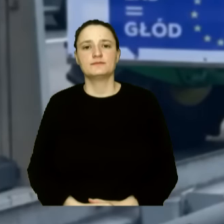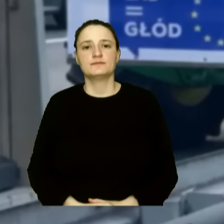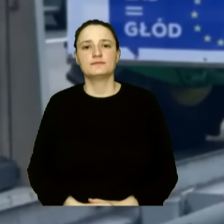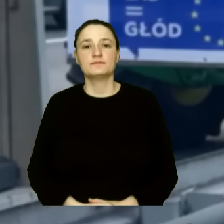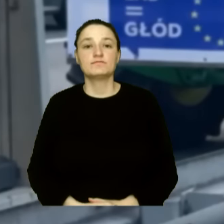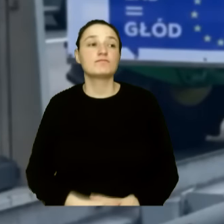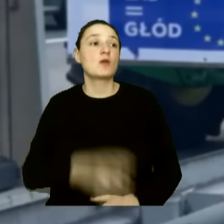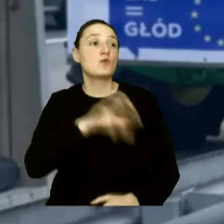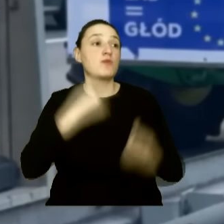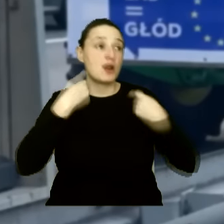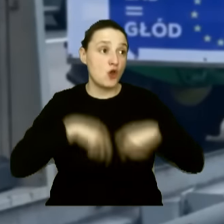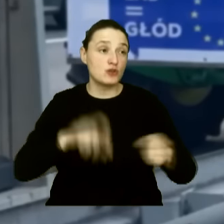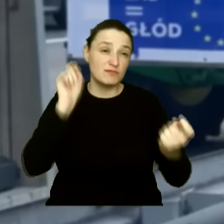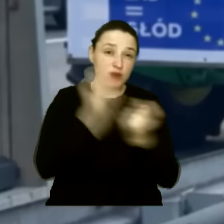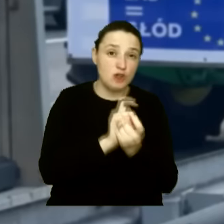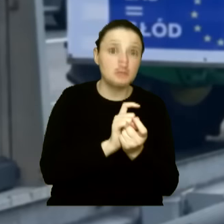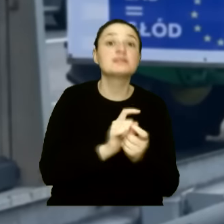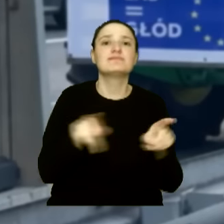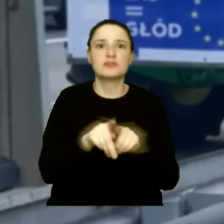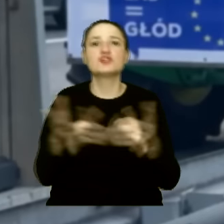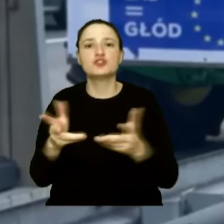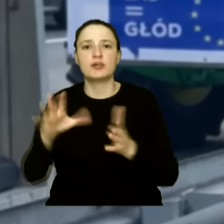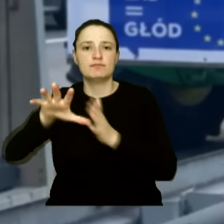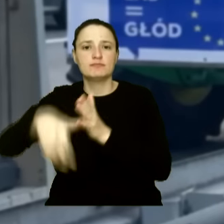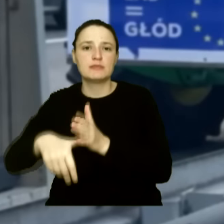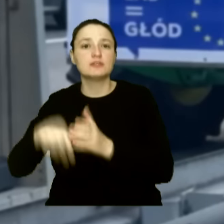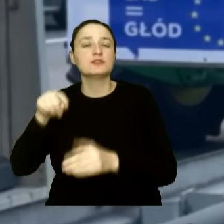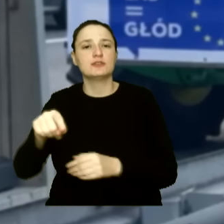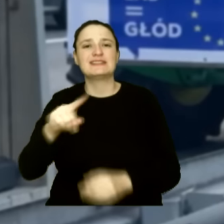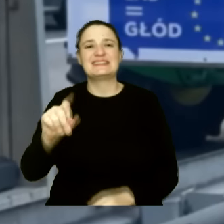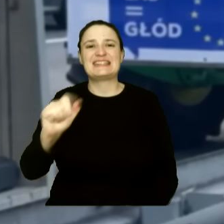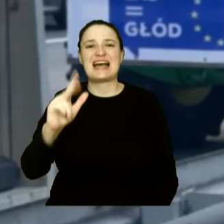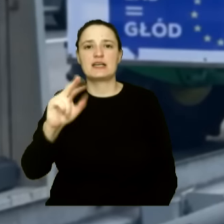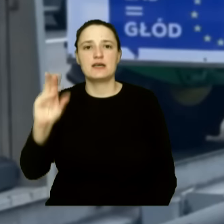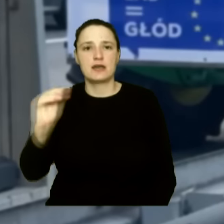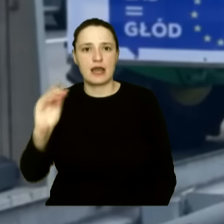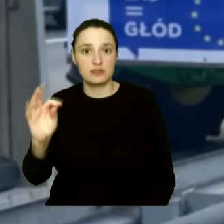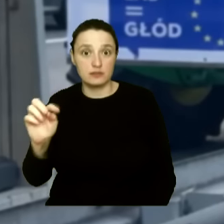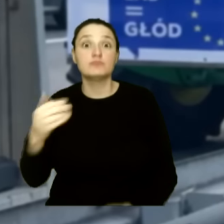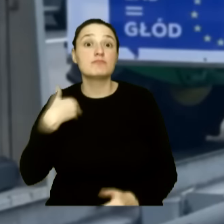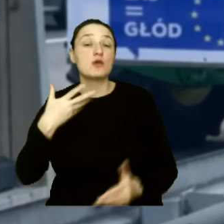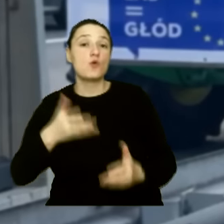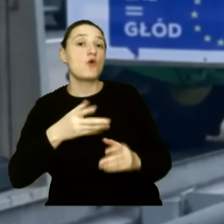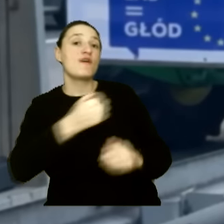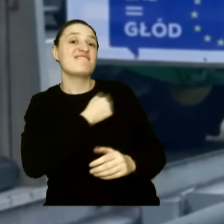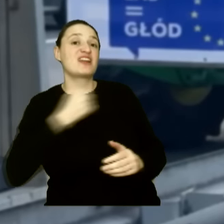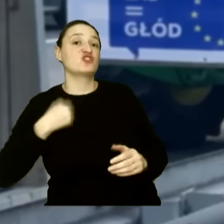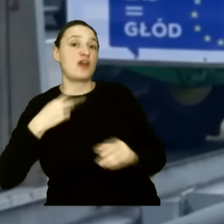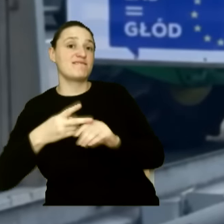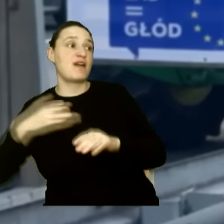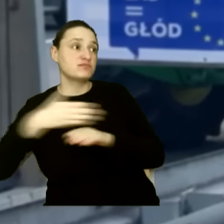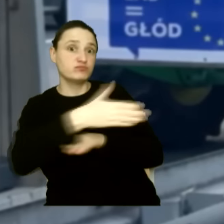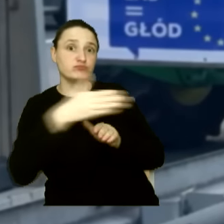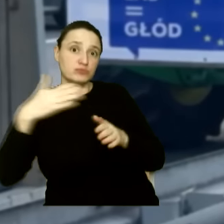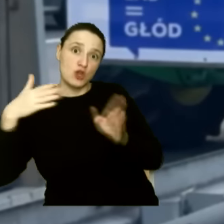Rolnicy protestowali także w miejscowości Zakręt, gdzie zablokowali wjazd do Warszawy. Domagają się między